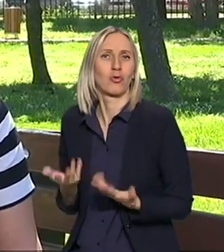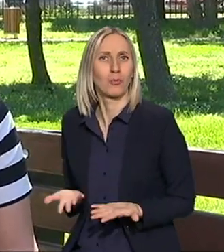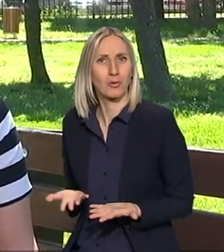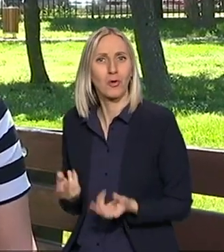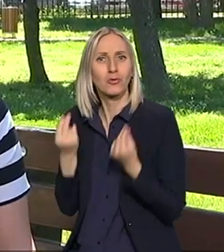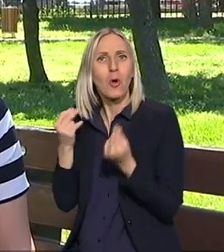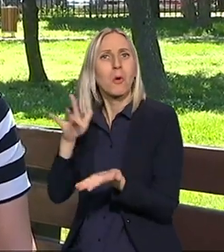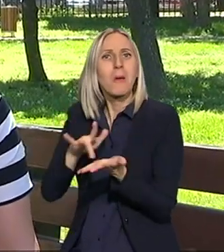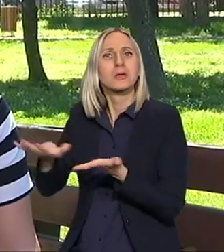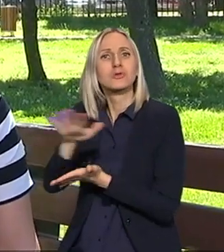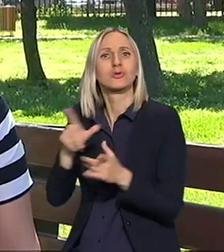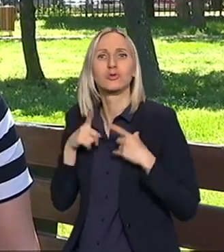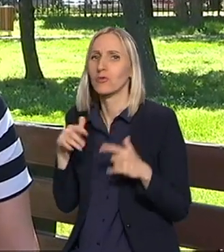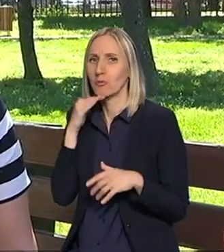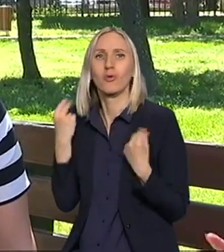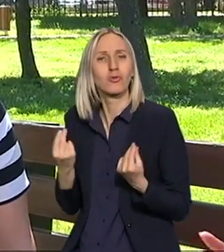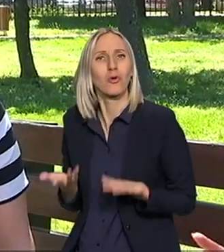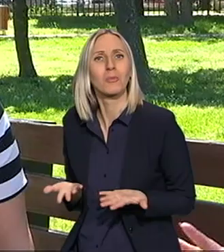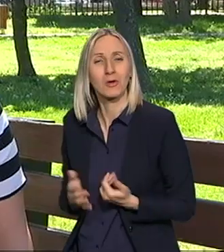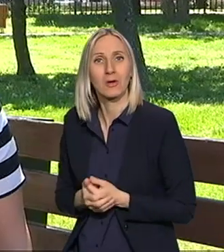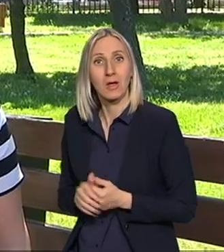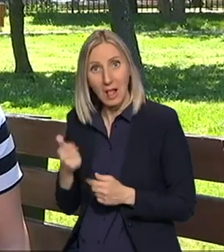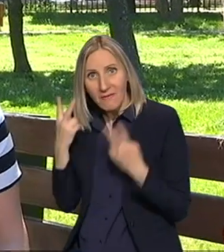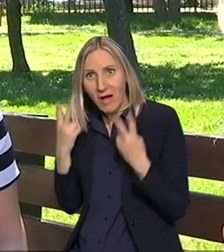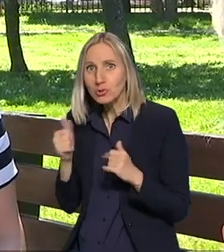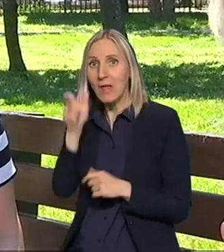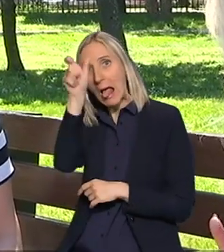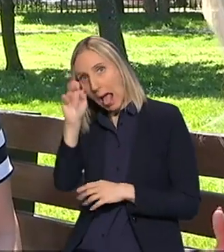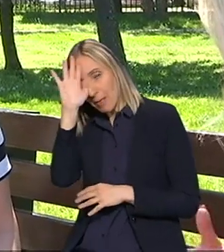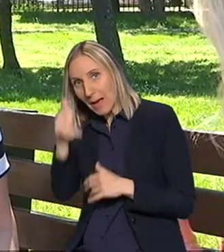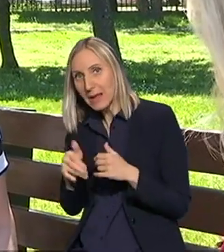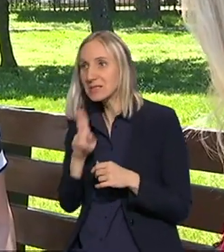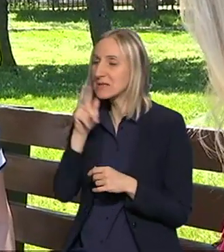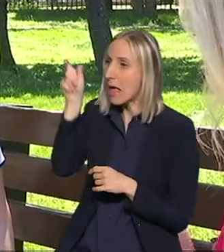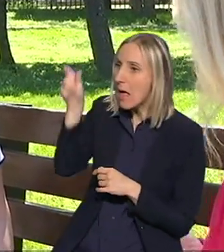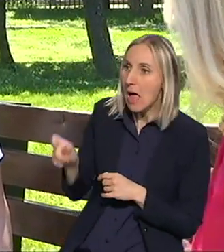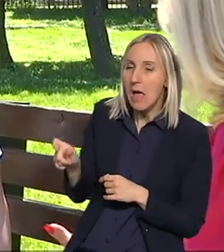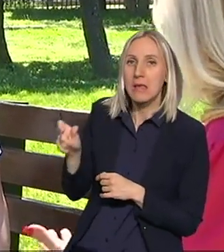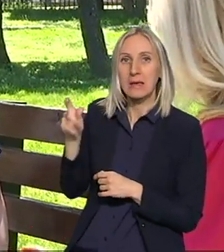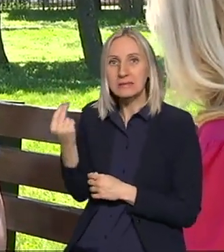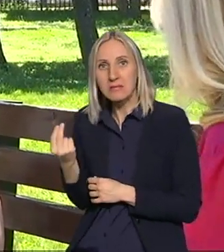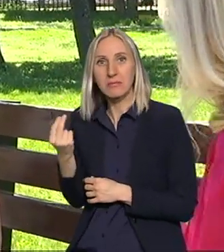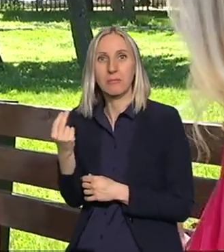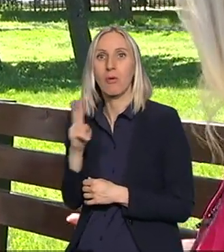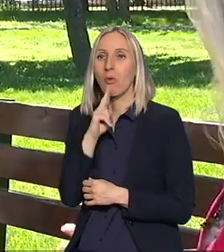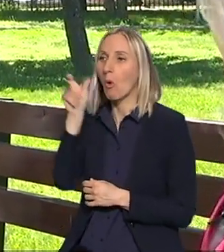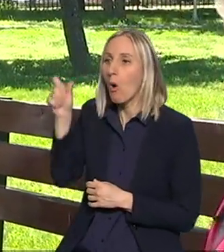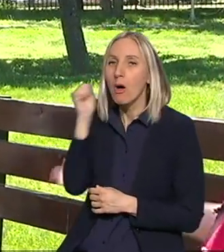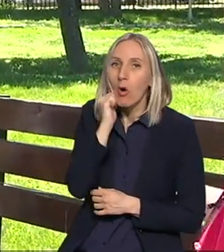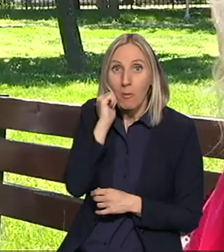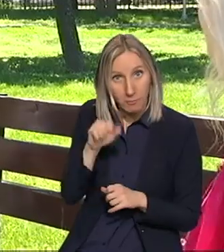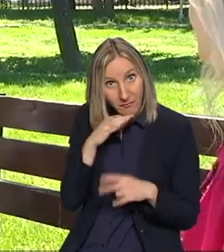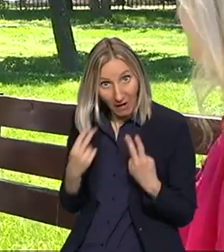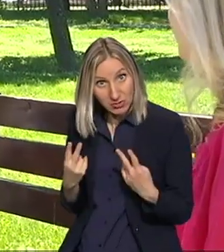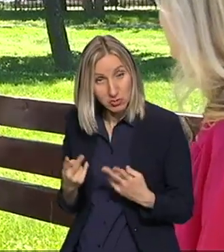Dobra sredina da, za život. Da. Je li bitno ovde ko je, šta, ko je Srbin, ko je Albanac, ko je Rom, ko je ne,